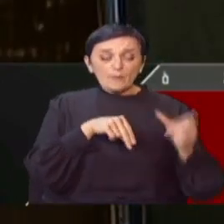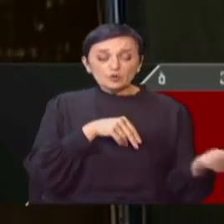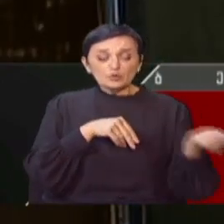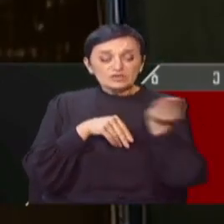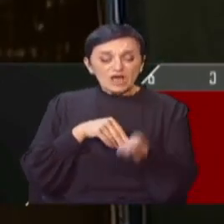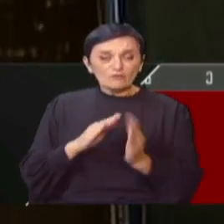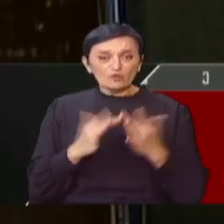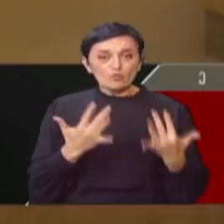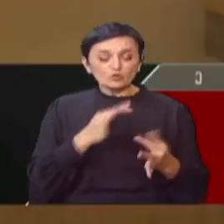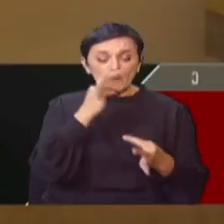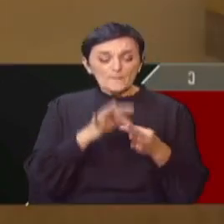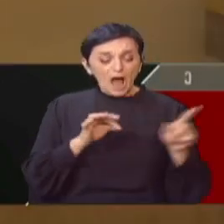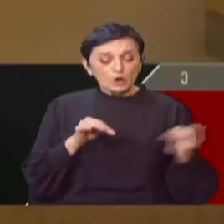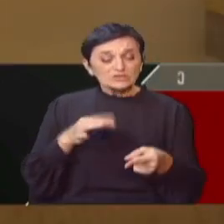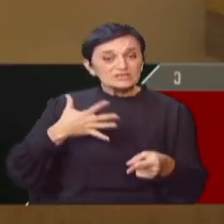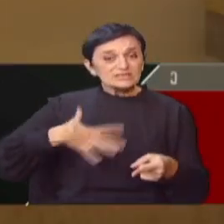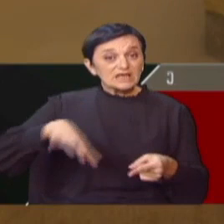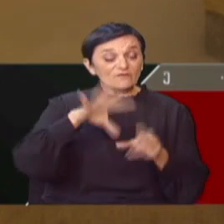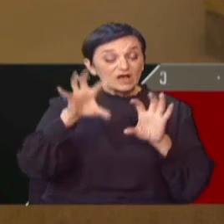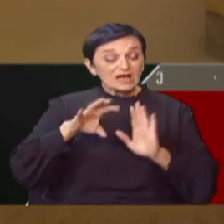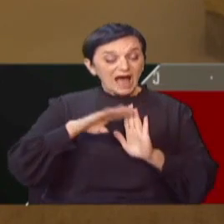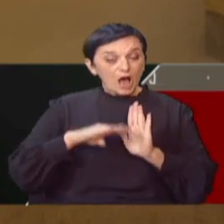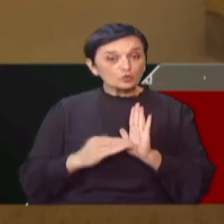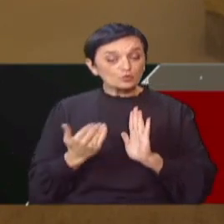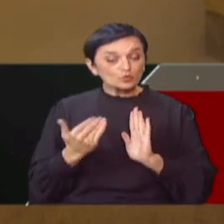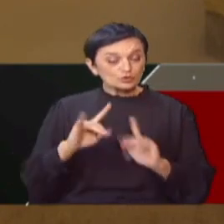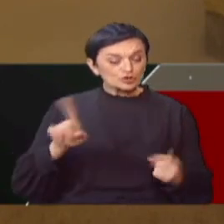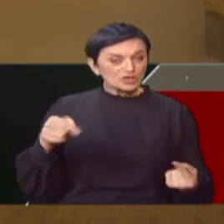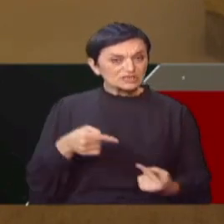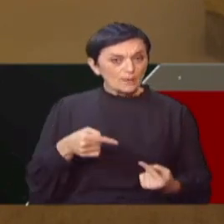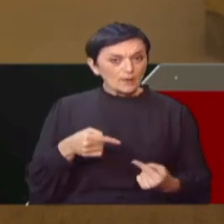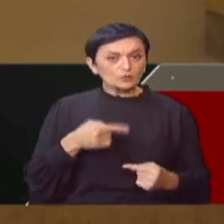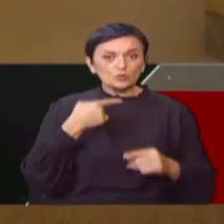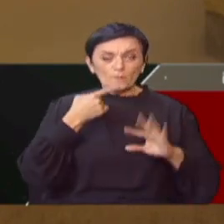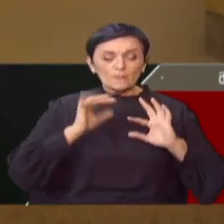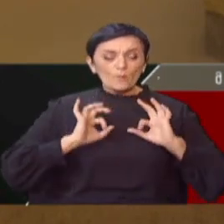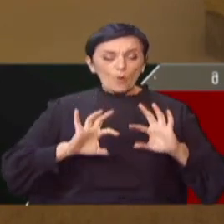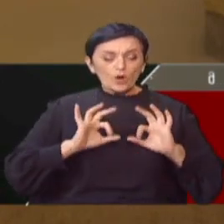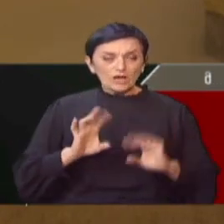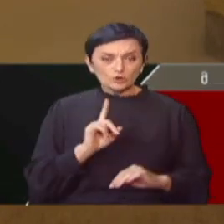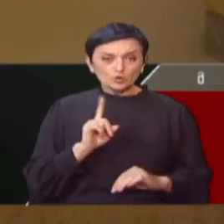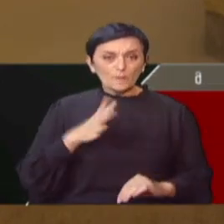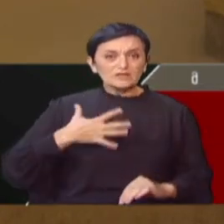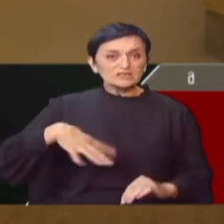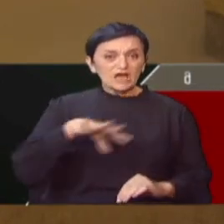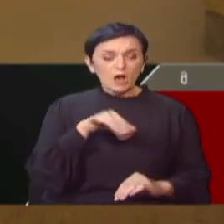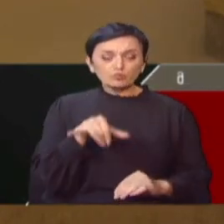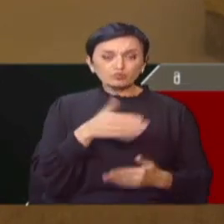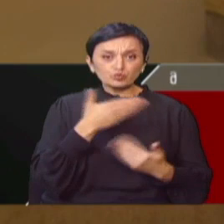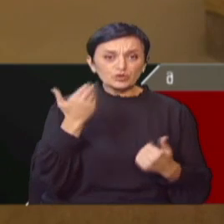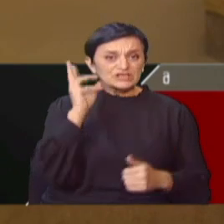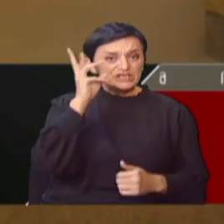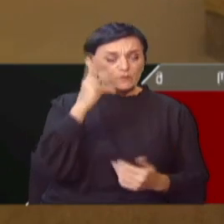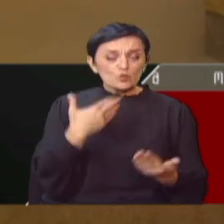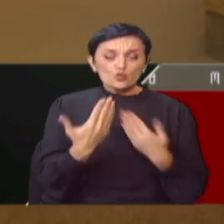მის პასუხისგებაში მიცემას საქართველოს კანონმდებლობის შესაბამისად. Მოგეხსენებათ, რომ საქართველოს არ აქვს